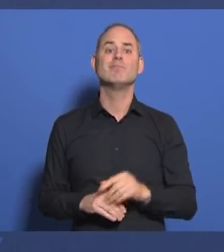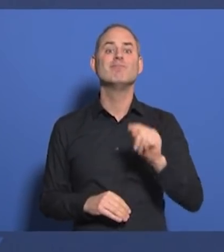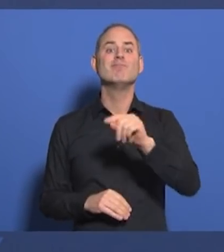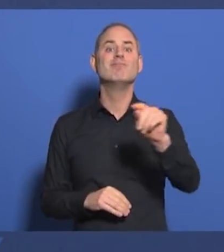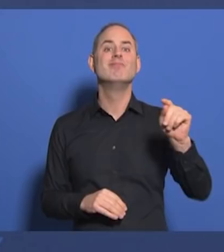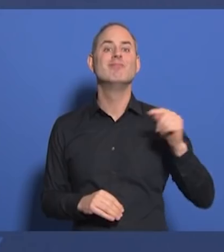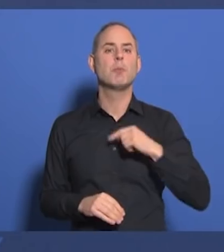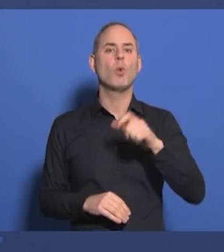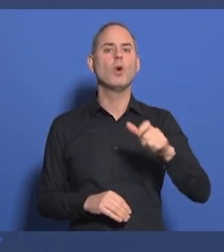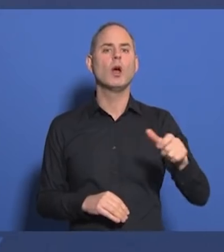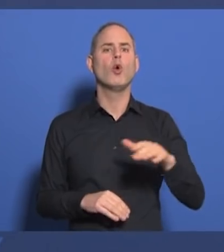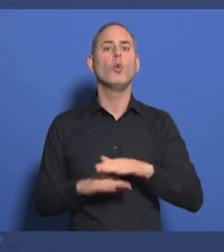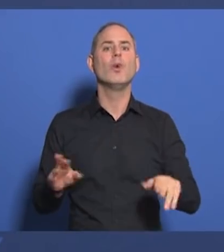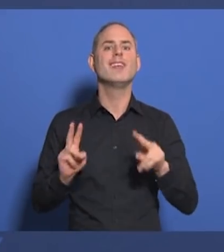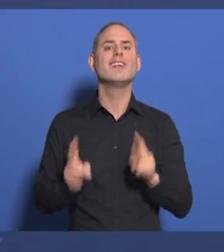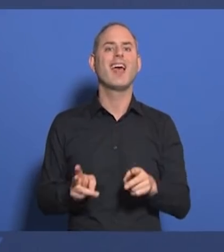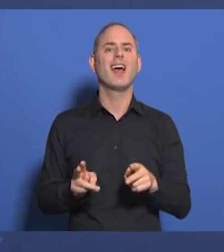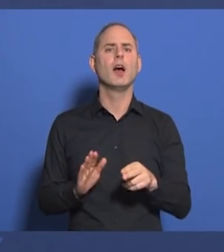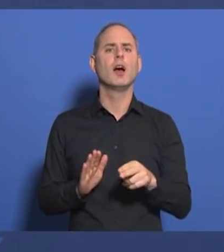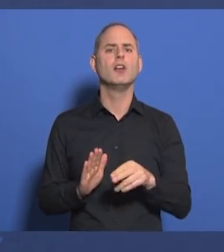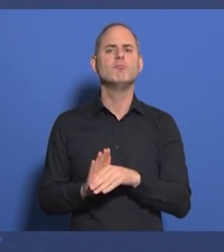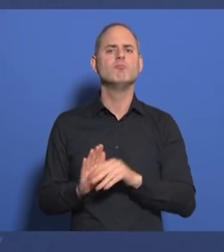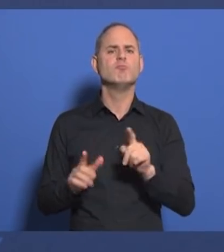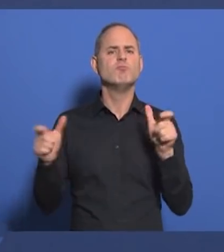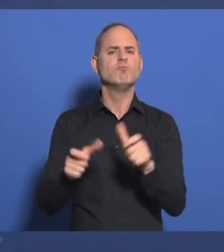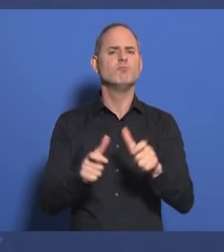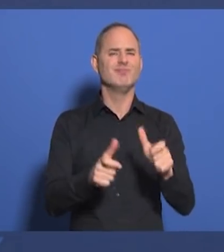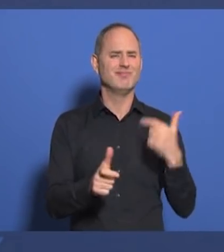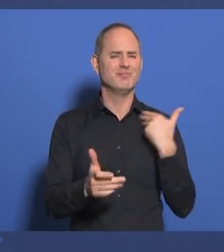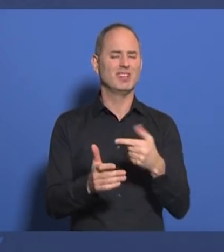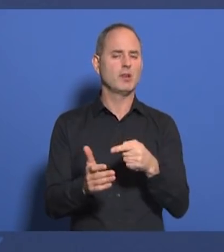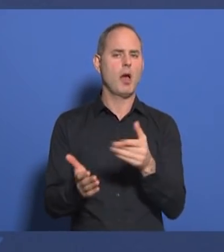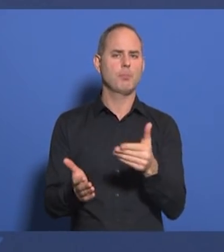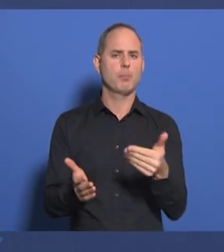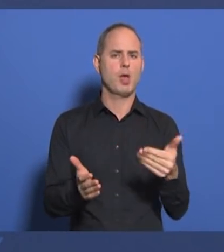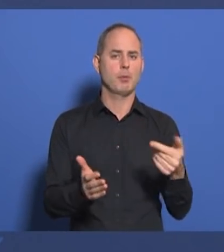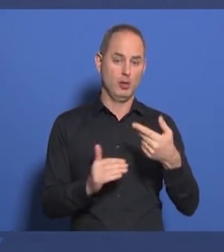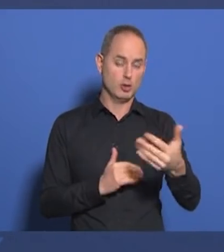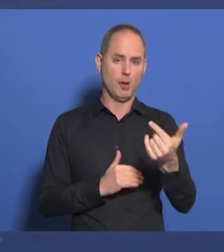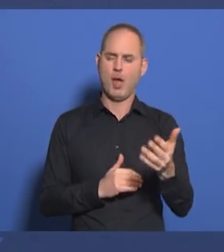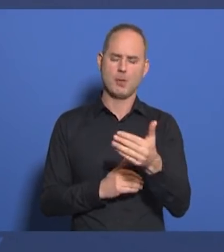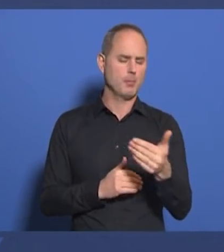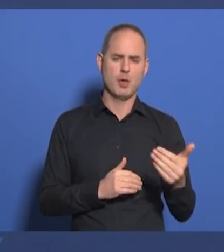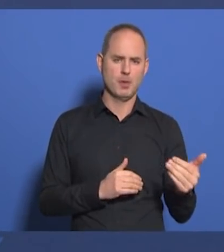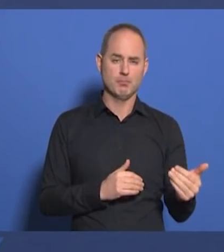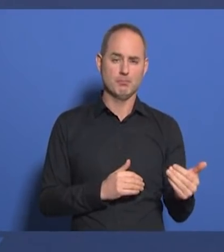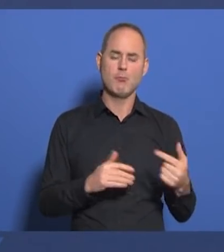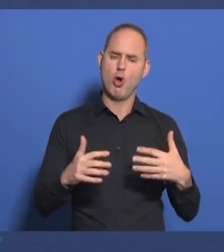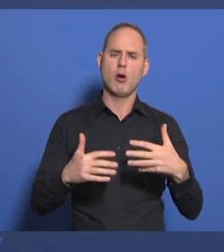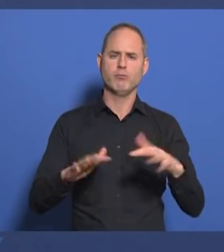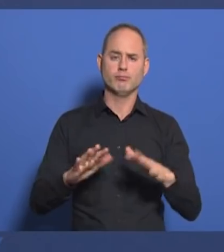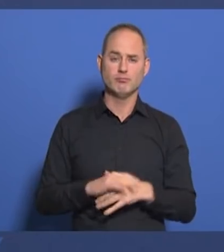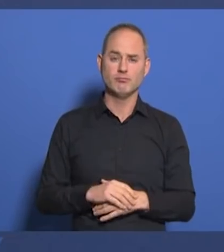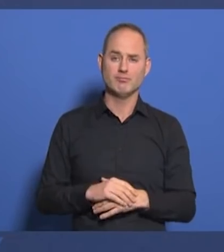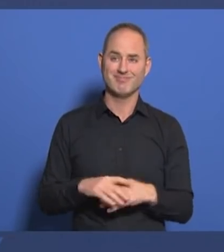Phase achtsam bleiben. Das bedeutet vor allen Dingen, dass verantwortungsvolle Öffnungsperspektiven verbunden sein müssen mit einem